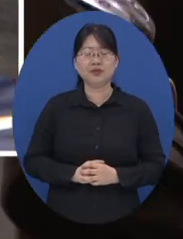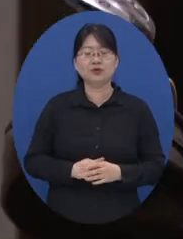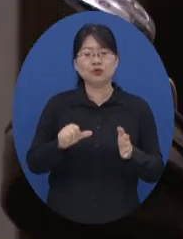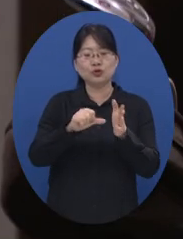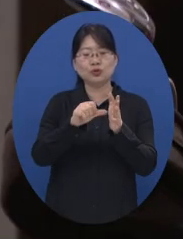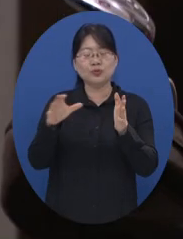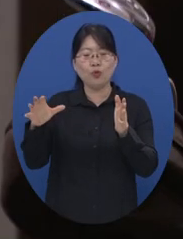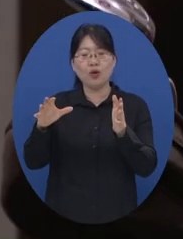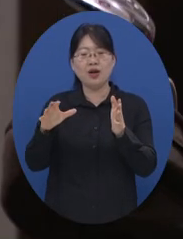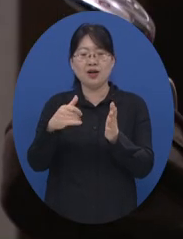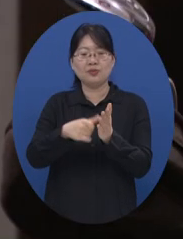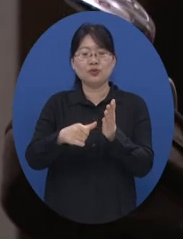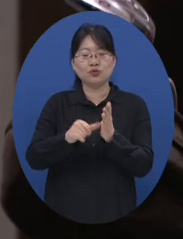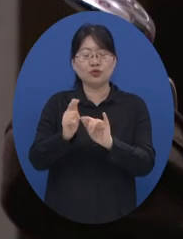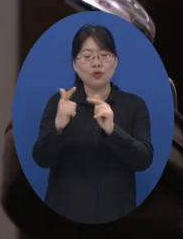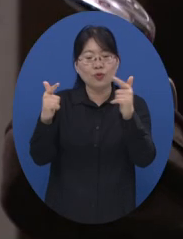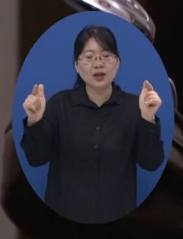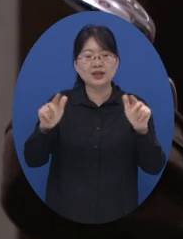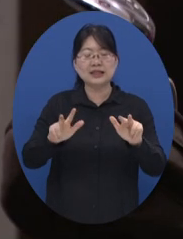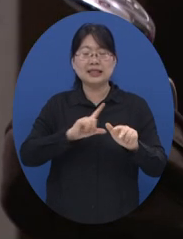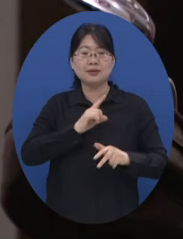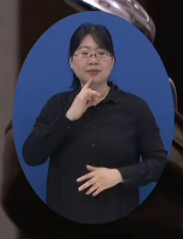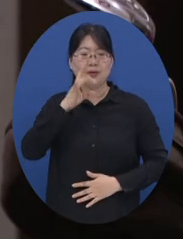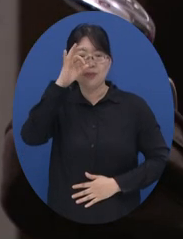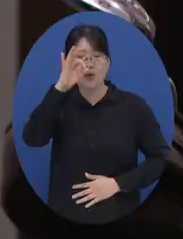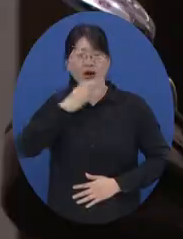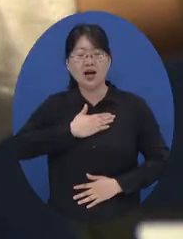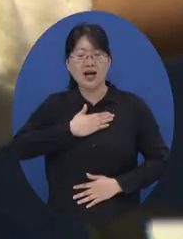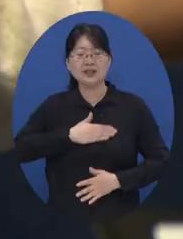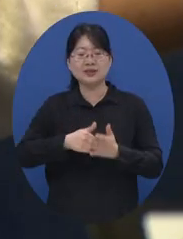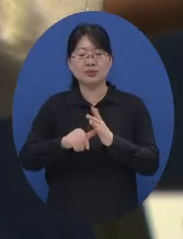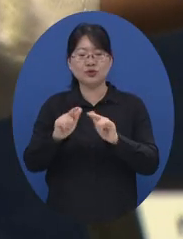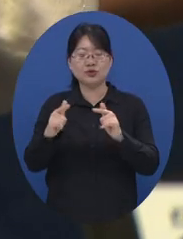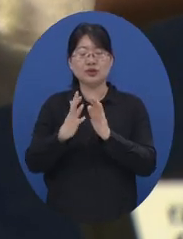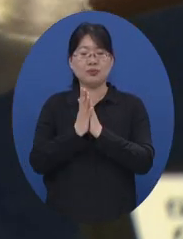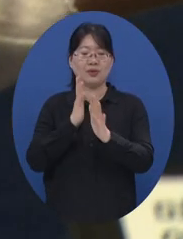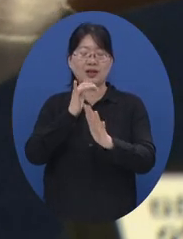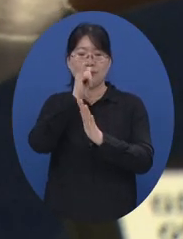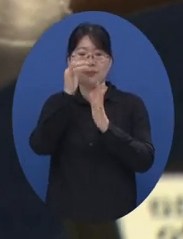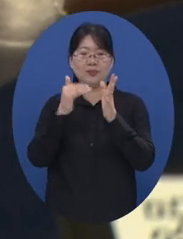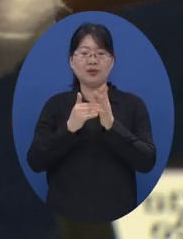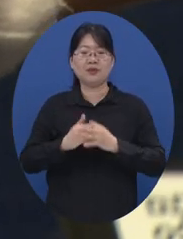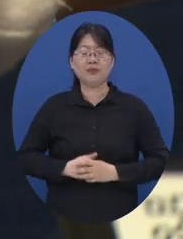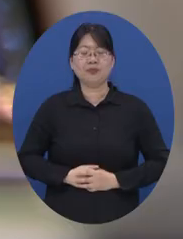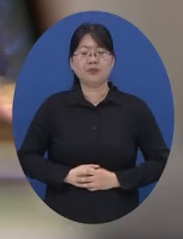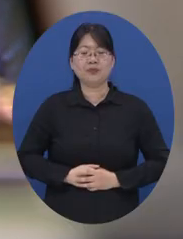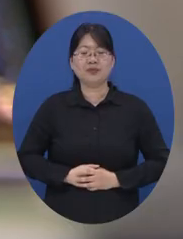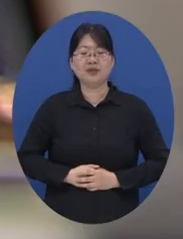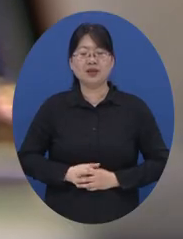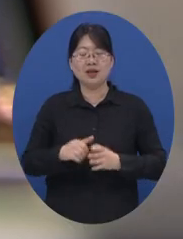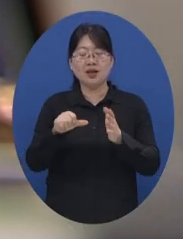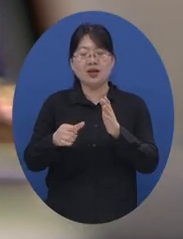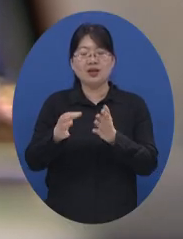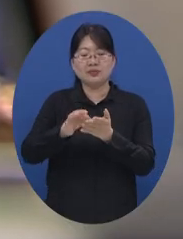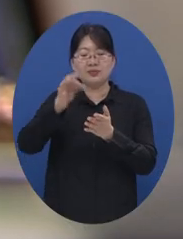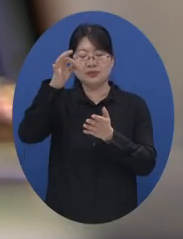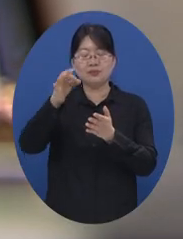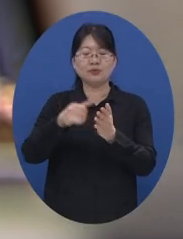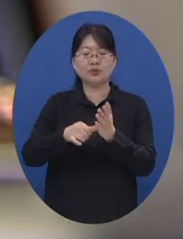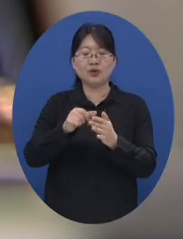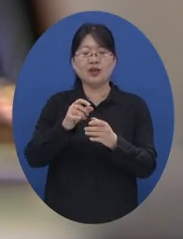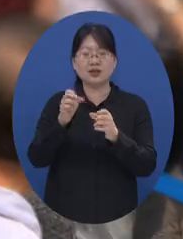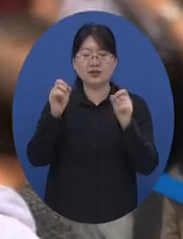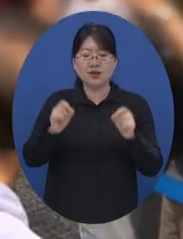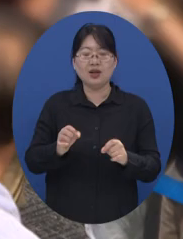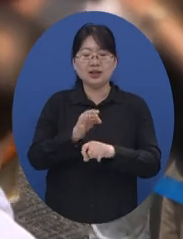시계, 귀금속, 골프채 등 이름만 대면 알만한 브랜드 제품들이 즐비합니다. 이른바 명품을 저렴하게 구할 수 있는 기회를